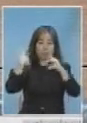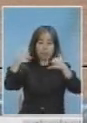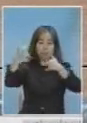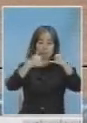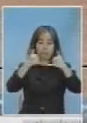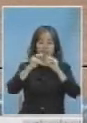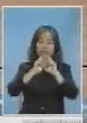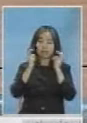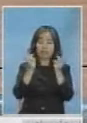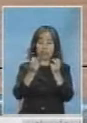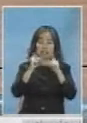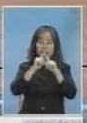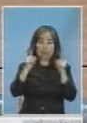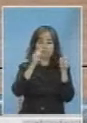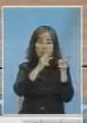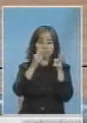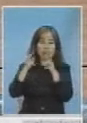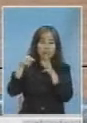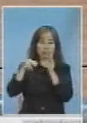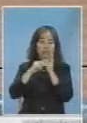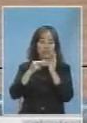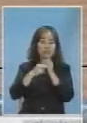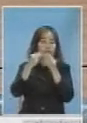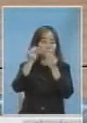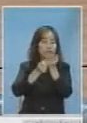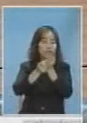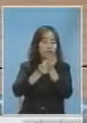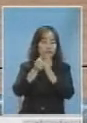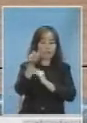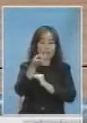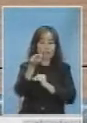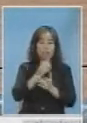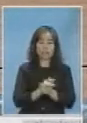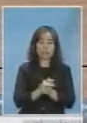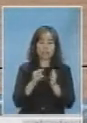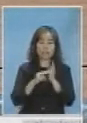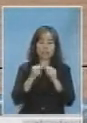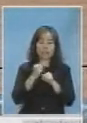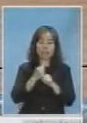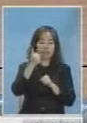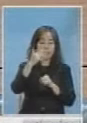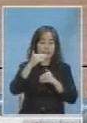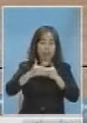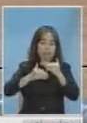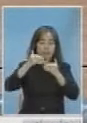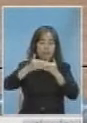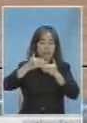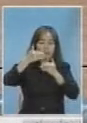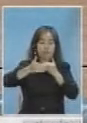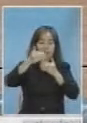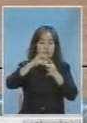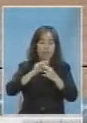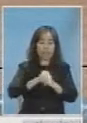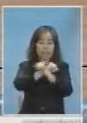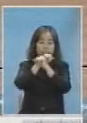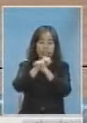ลไกนี้เป็นกลไกในเชิงรับท่านประธานครับไม่สามารถที่จะขับเคลื่อนในการปกป้อง